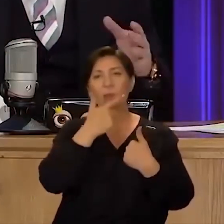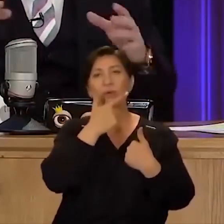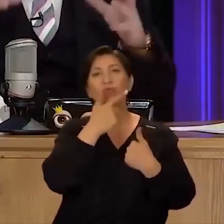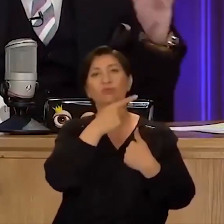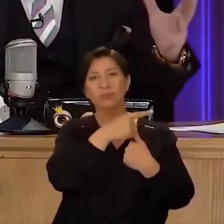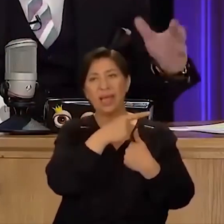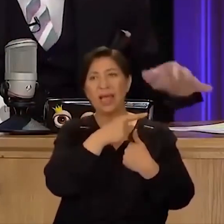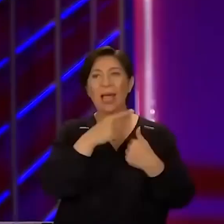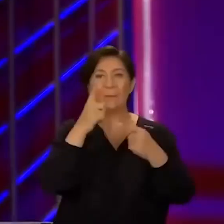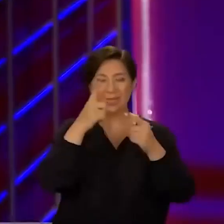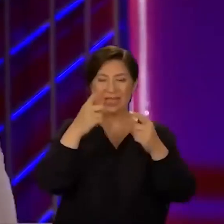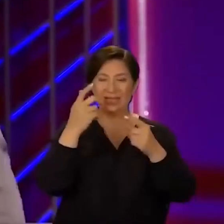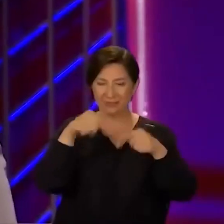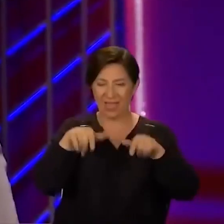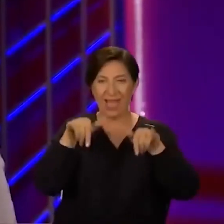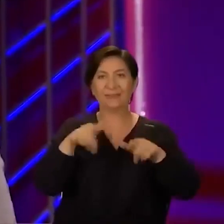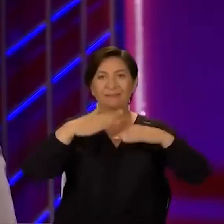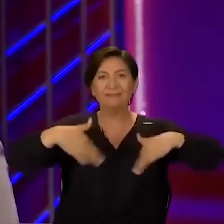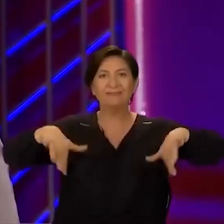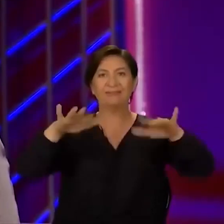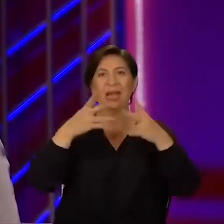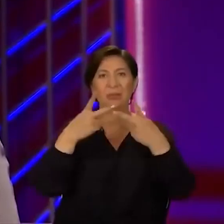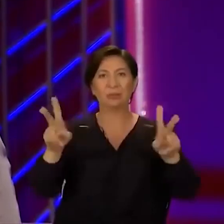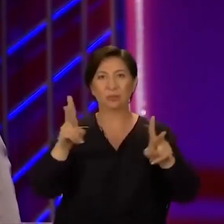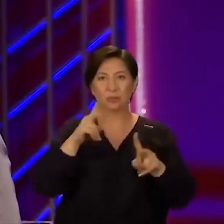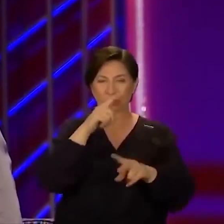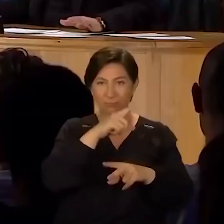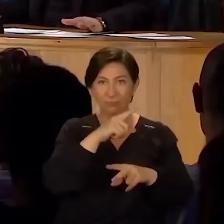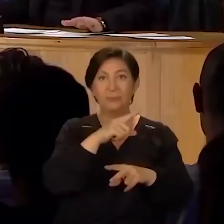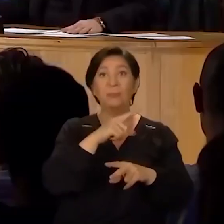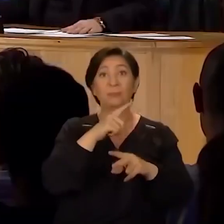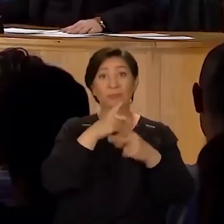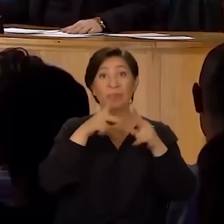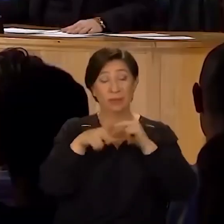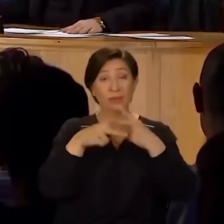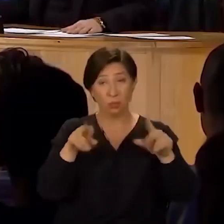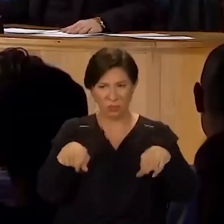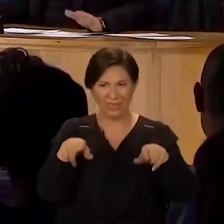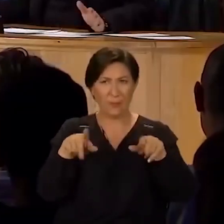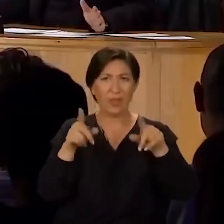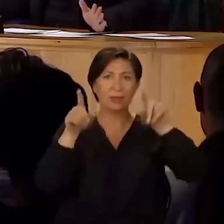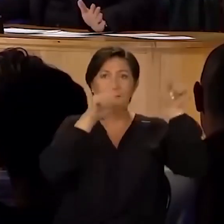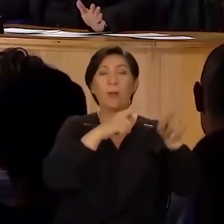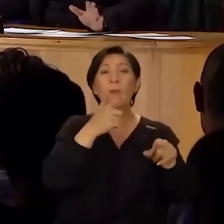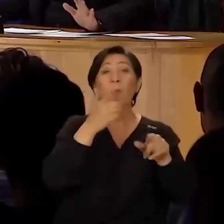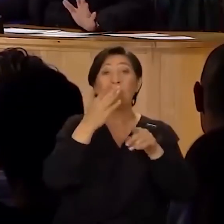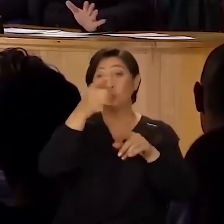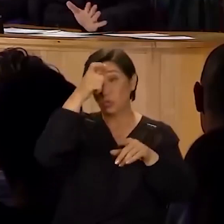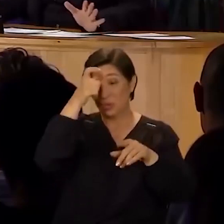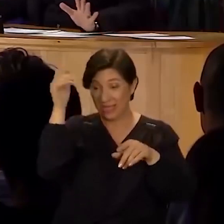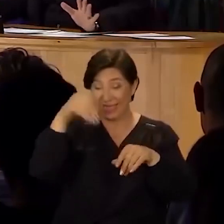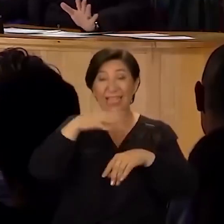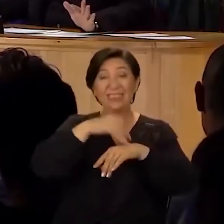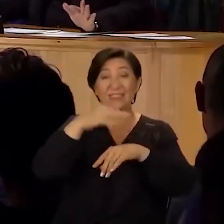Bodrum'da bura seriyi açıyorum Kumbahçe Mahallesi'nde bir diğer Dükkanı oraya Kayseri gibi Evet hem memlekete